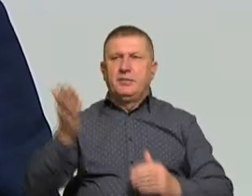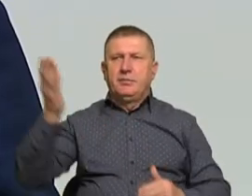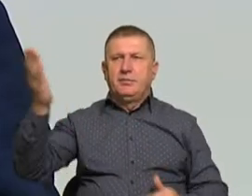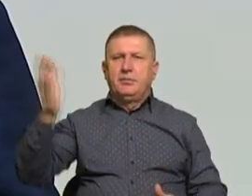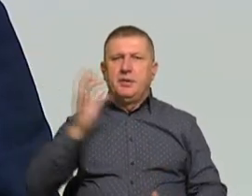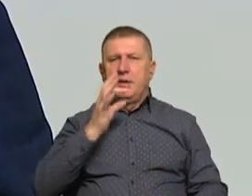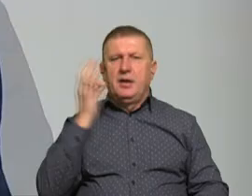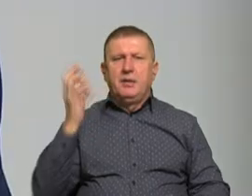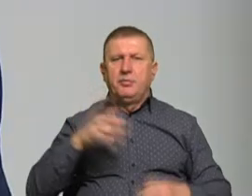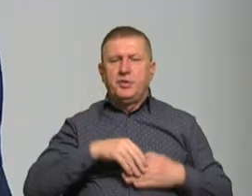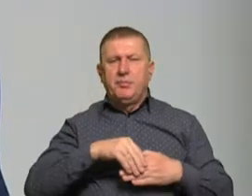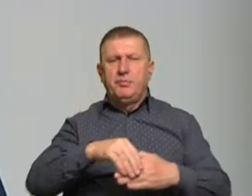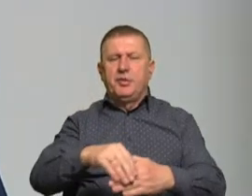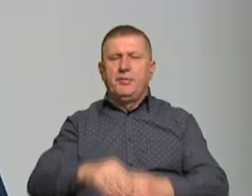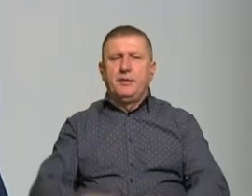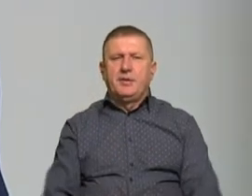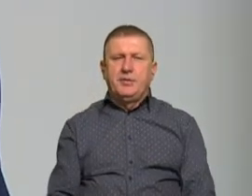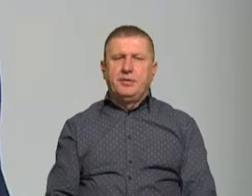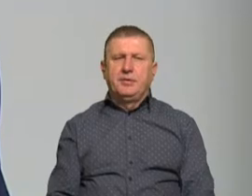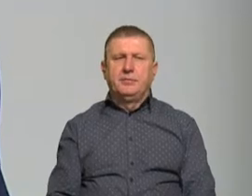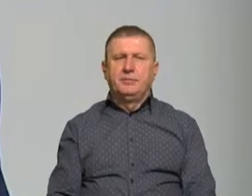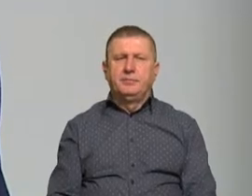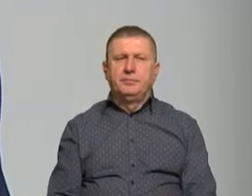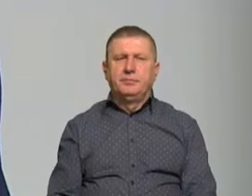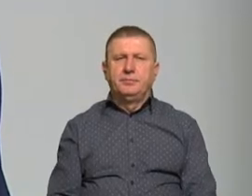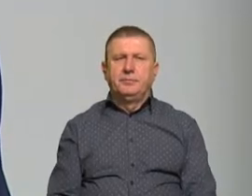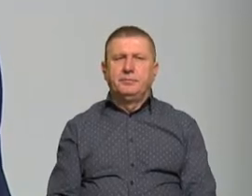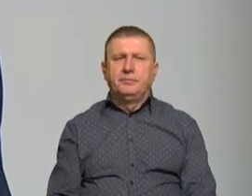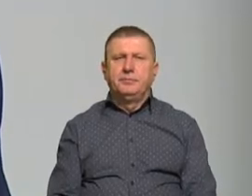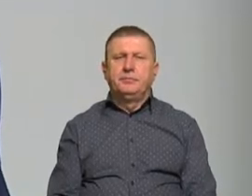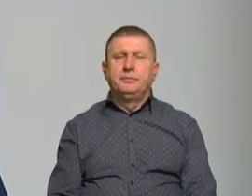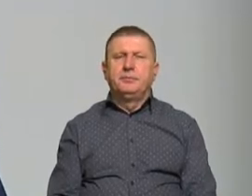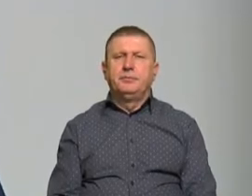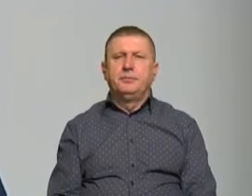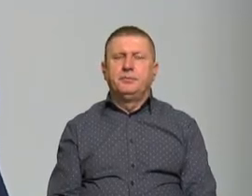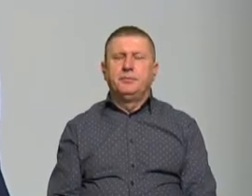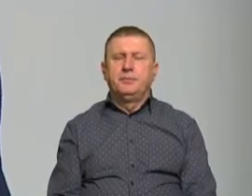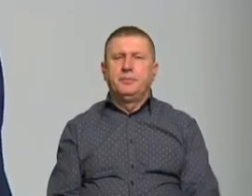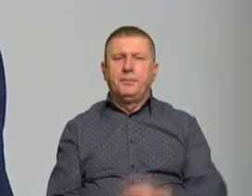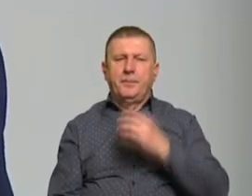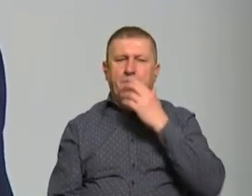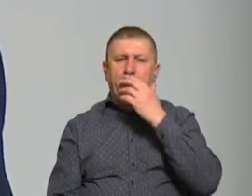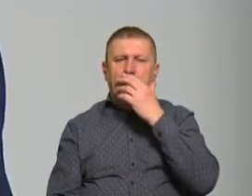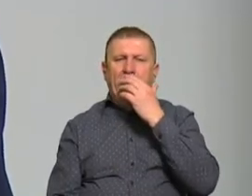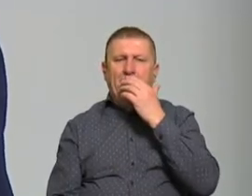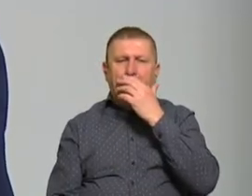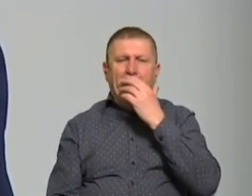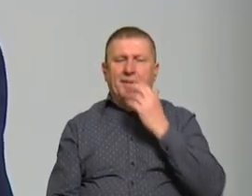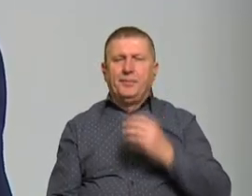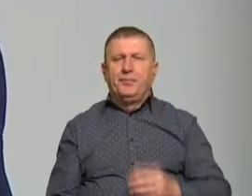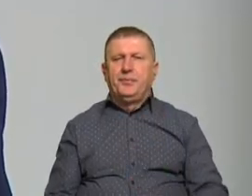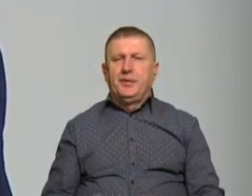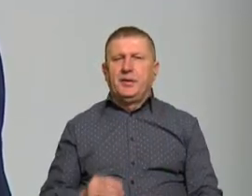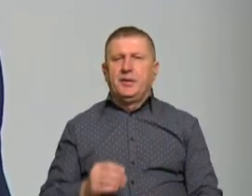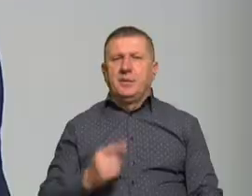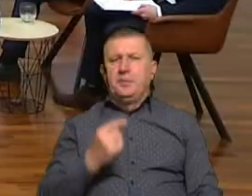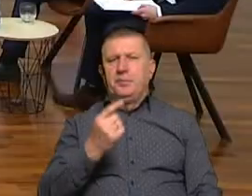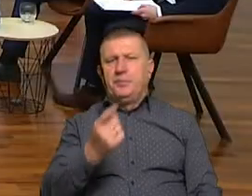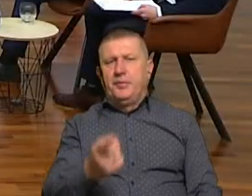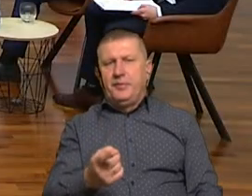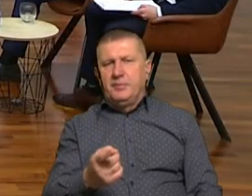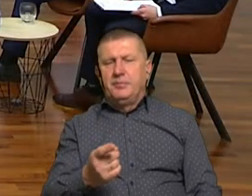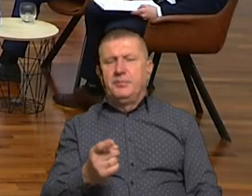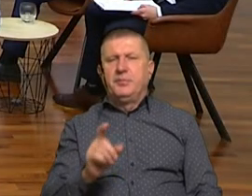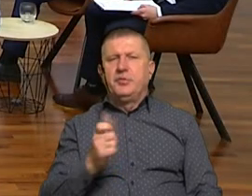z najlepiej prowadzonych. Dziękuję panie prezydencie. Teraz proszę o odpowiedź pana Szymona Twardaka. Odniosę się do słów pana